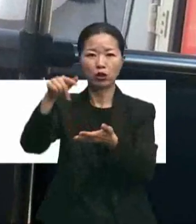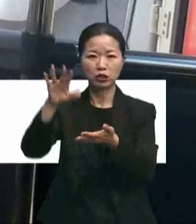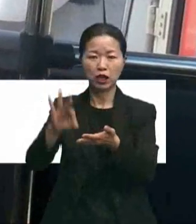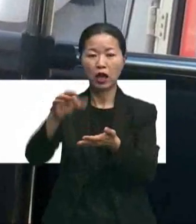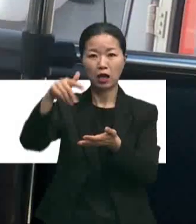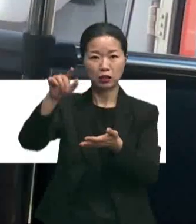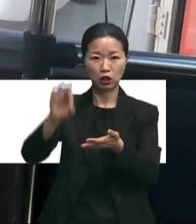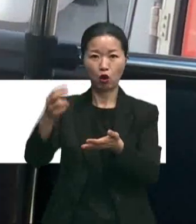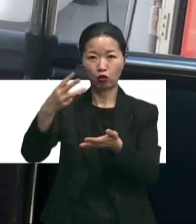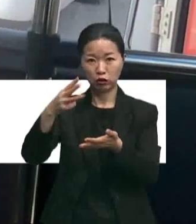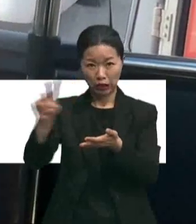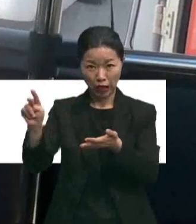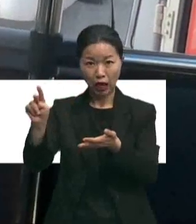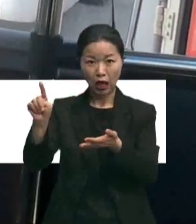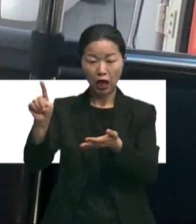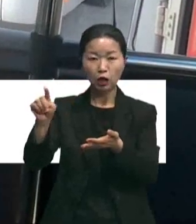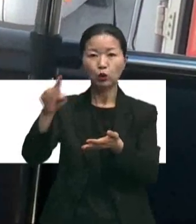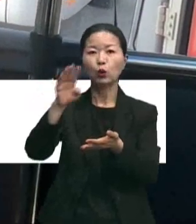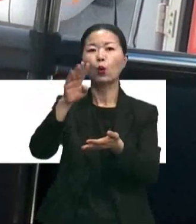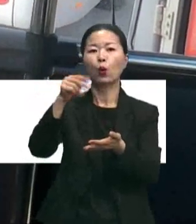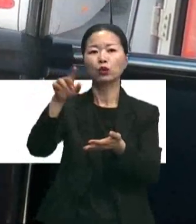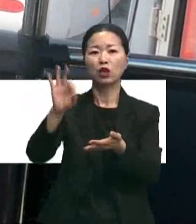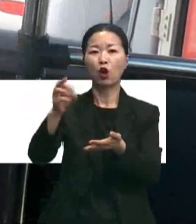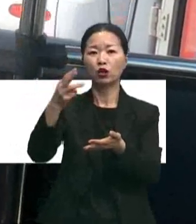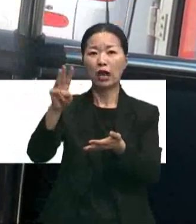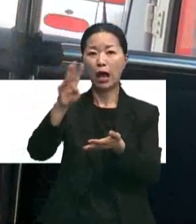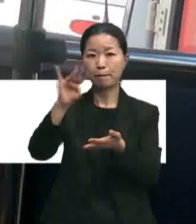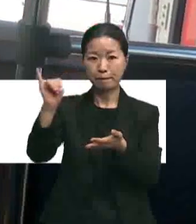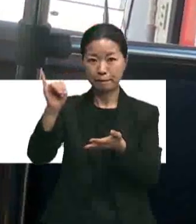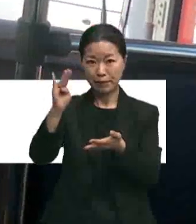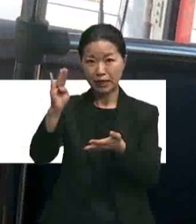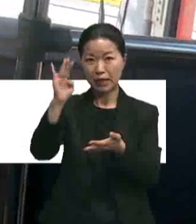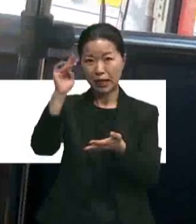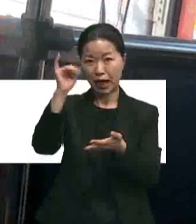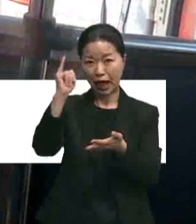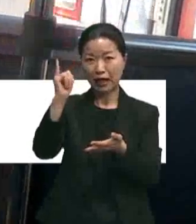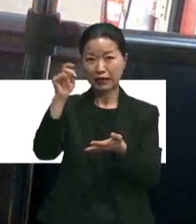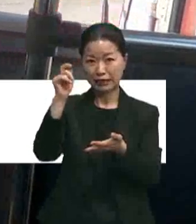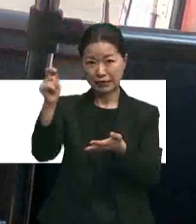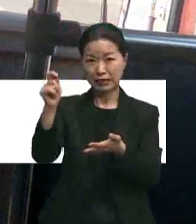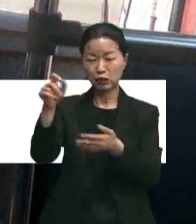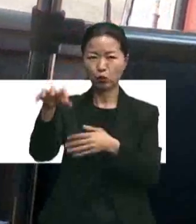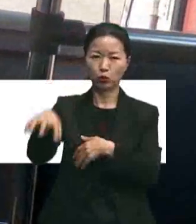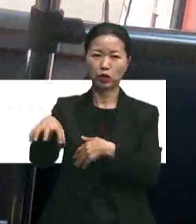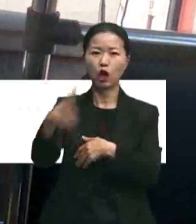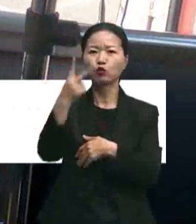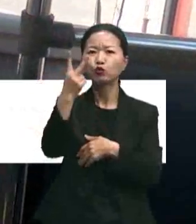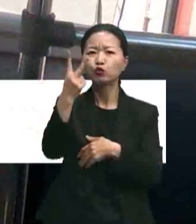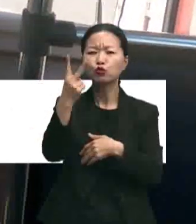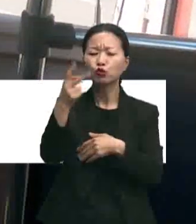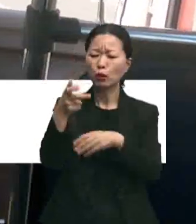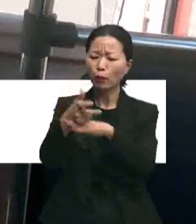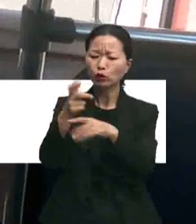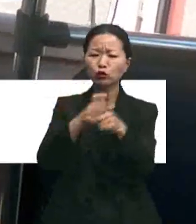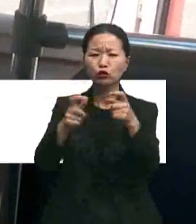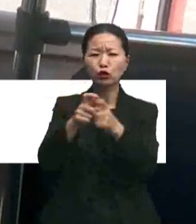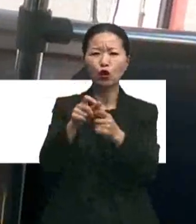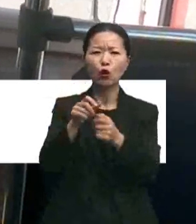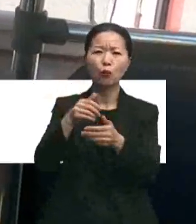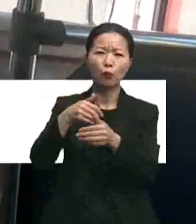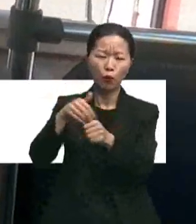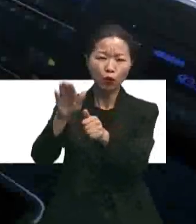청라국제도시와 청라 BRT 고집입니다시는 강 노선에 심야버스를 두 대씩 투입해 오후 11시